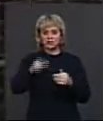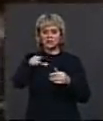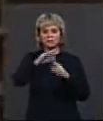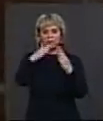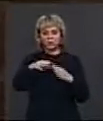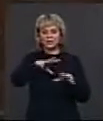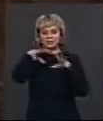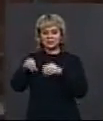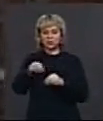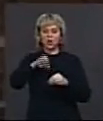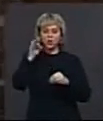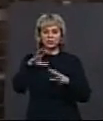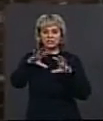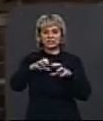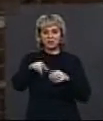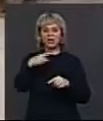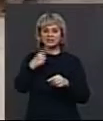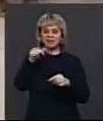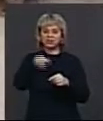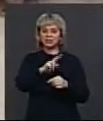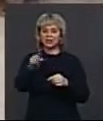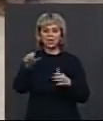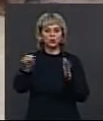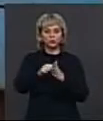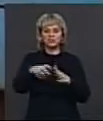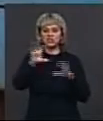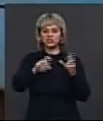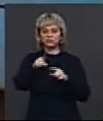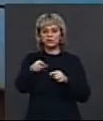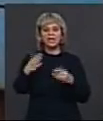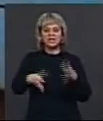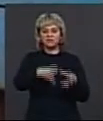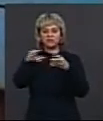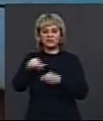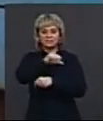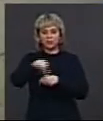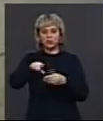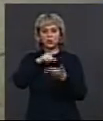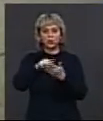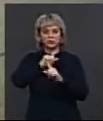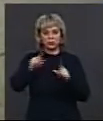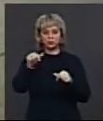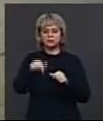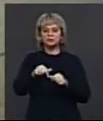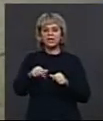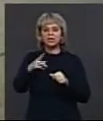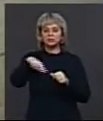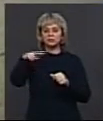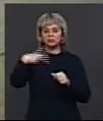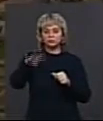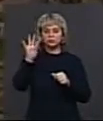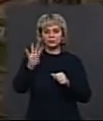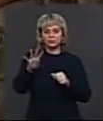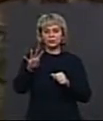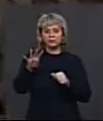приютов в расселении кошек и собак. И заверяют, никаких убийств животных или вывоза их за пределы города не будет. Виктория